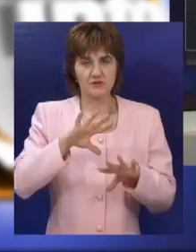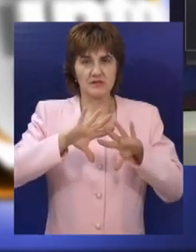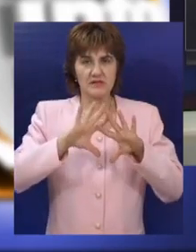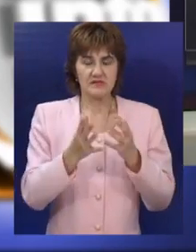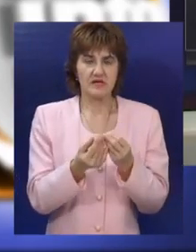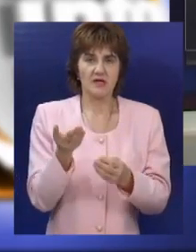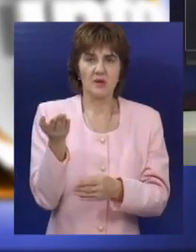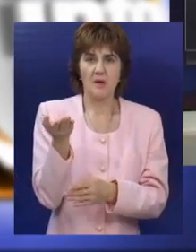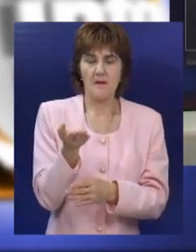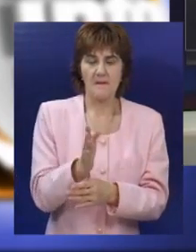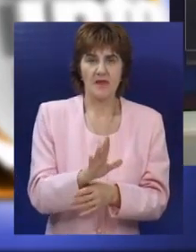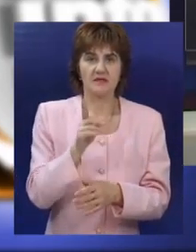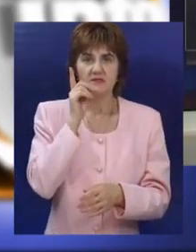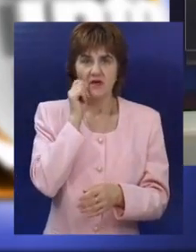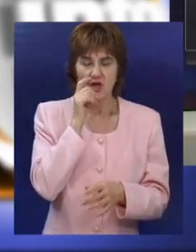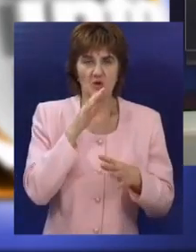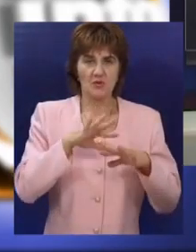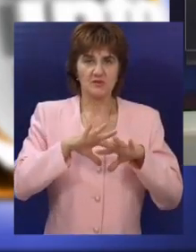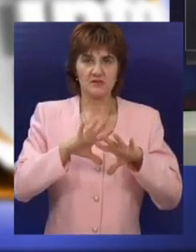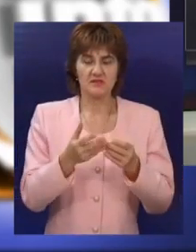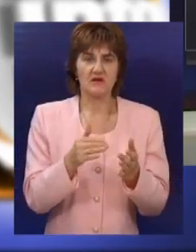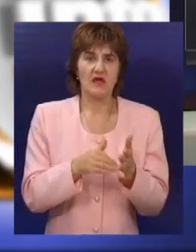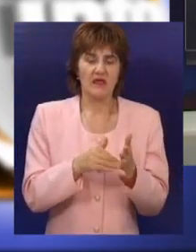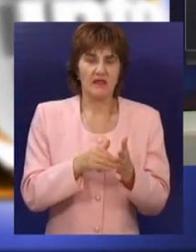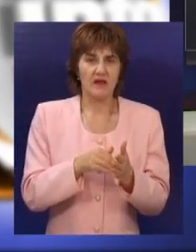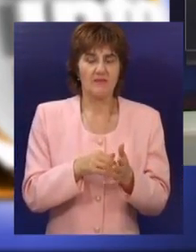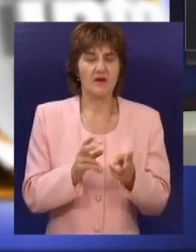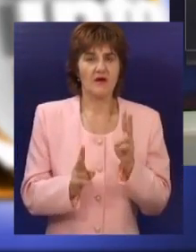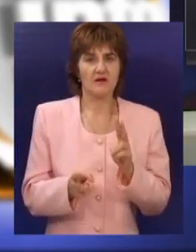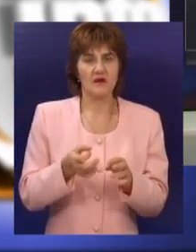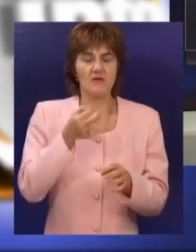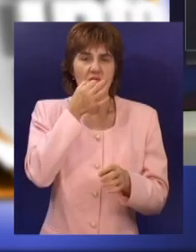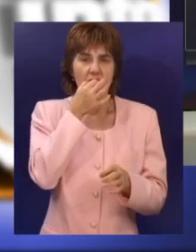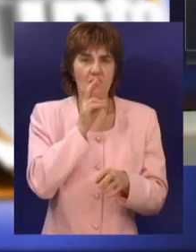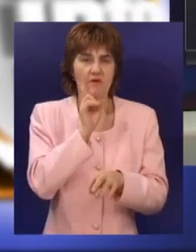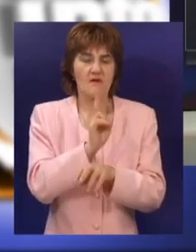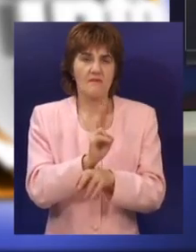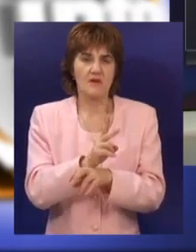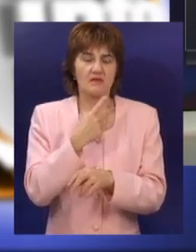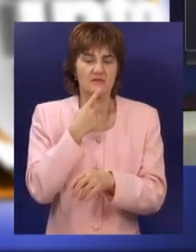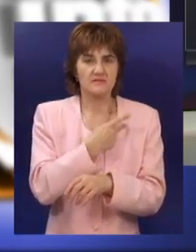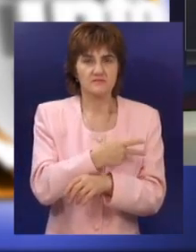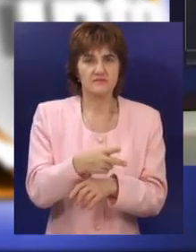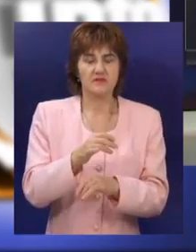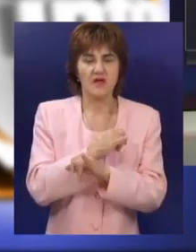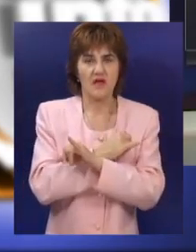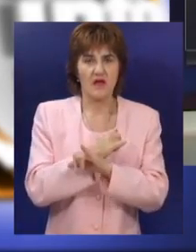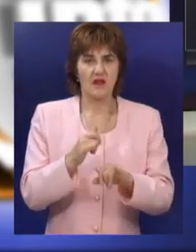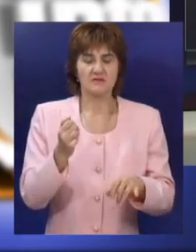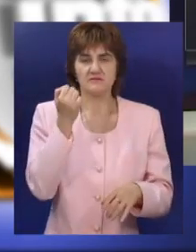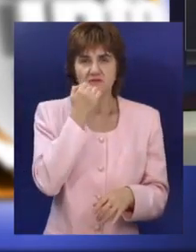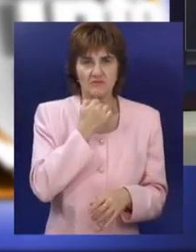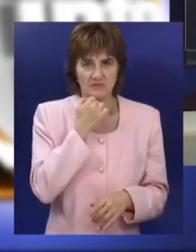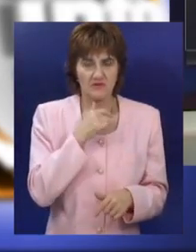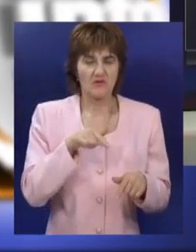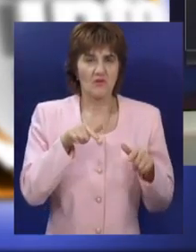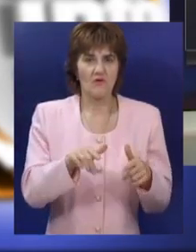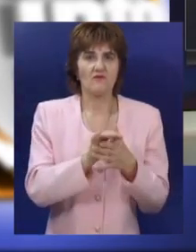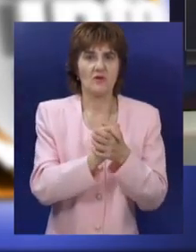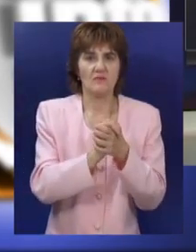zajedno sa predstavnicima civilnog sektora zajednički planiraju, sprovedu i prate projekte ekonomskog razvoja.